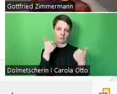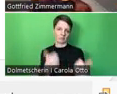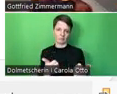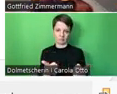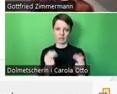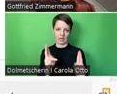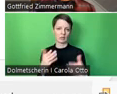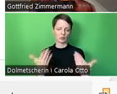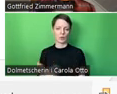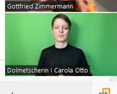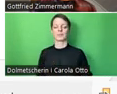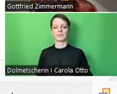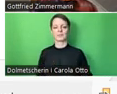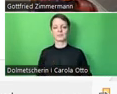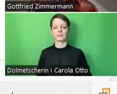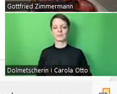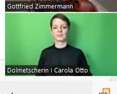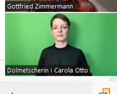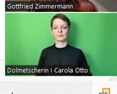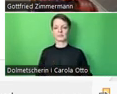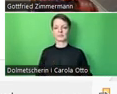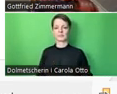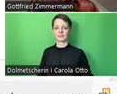so. Die anderen